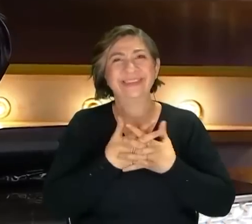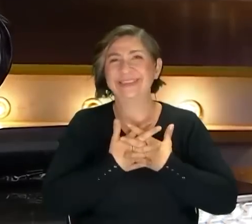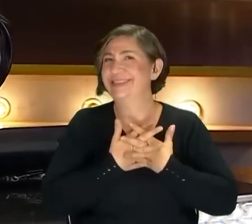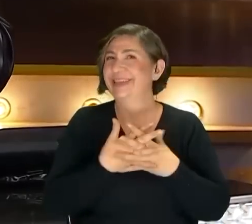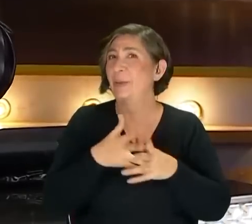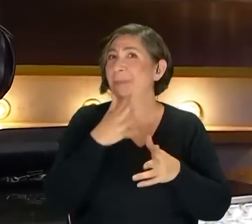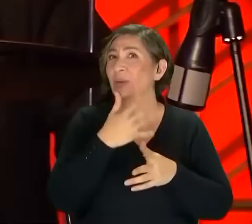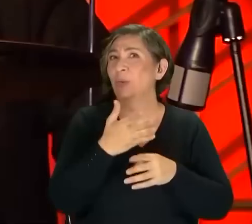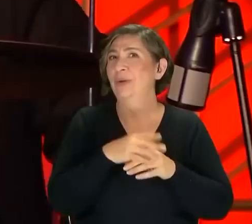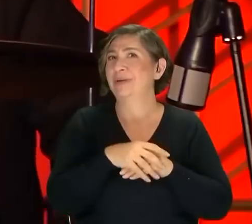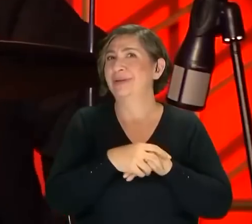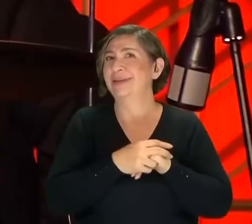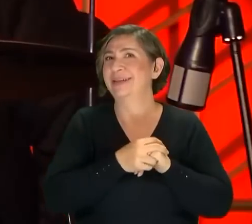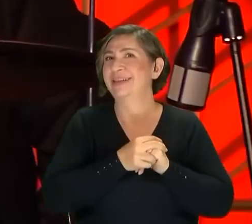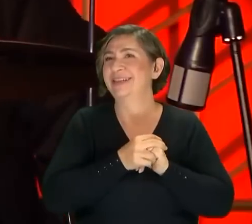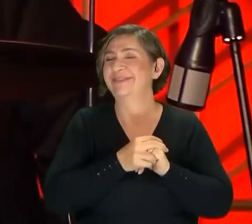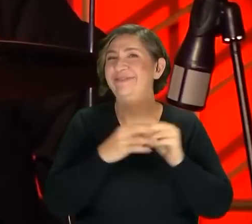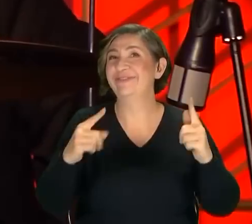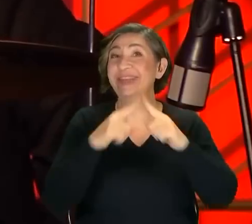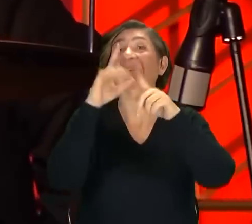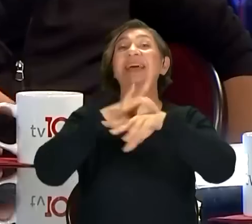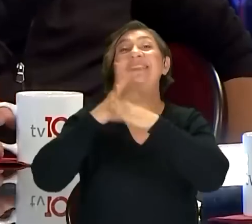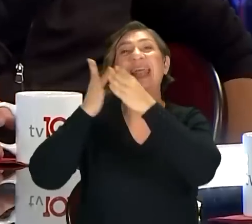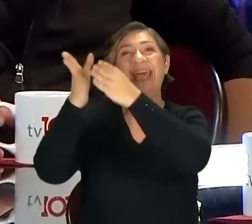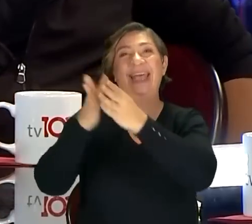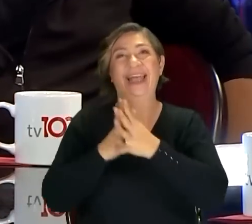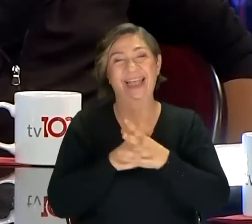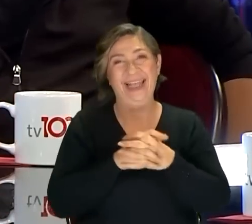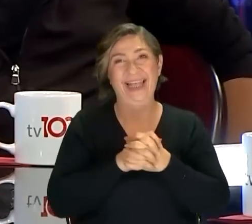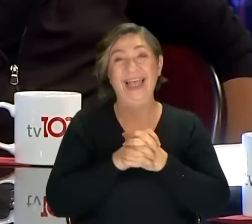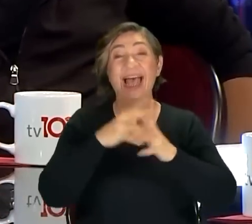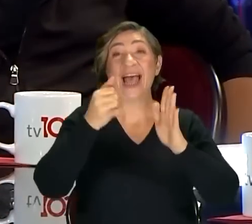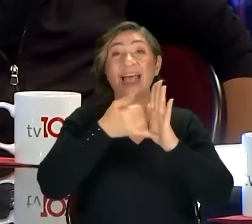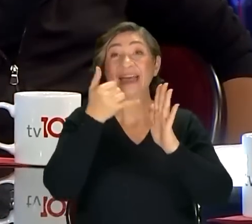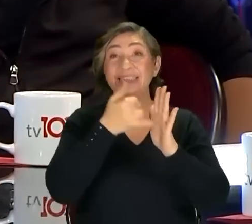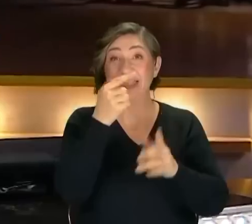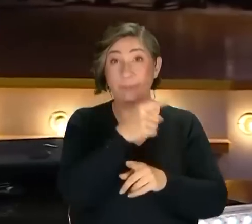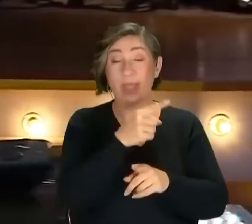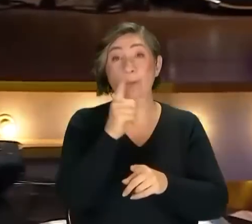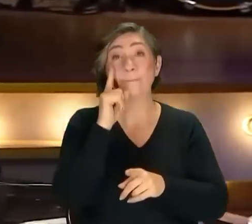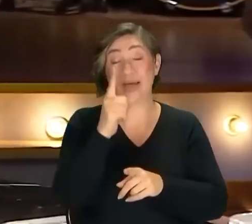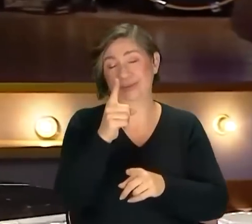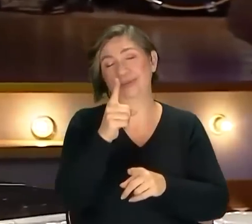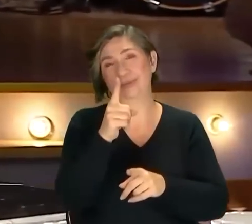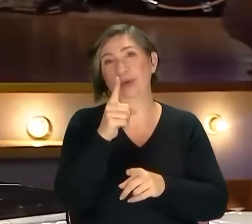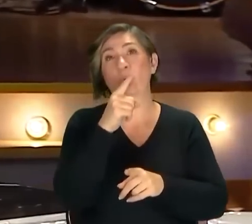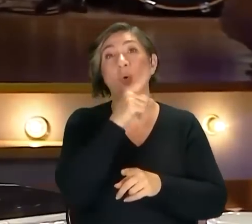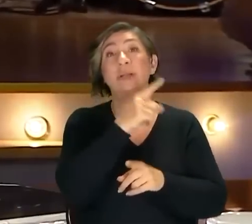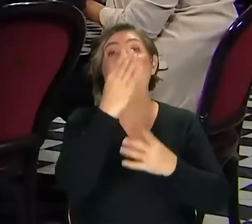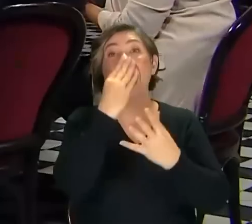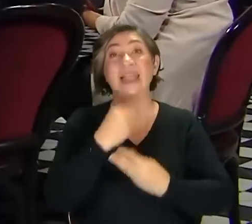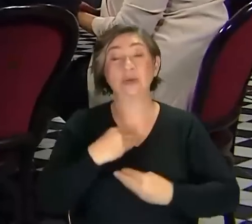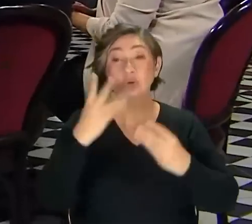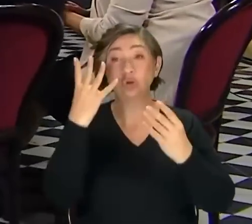Abim biliyor işte. Tabii. Finalde hastane hepimiz. Bir şey söyleyeceğim. Gaziantep'teki bak orada bize